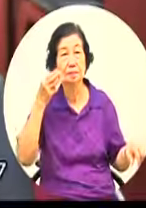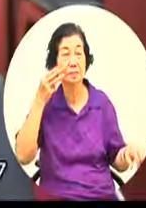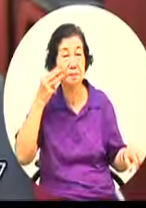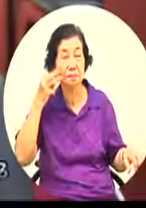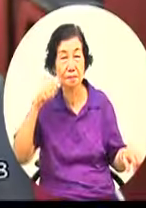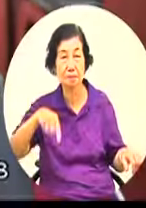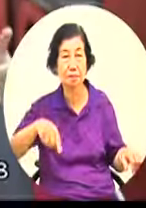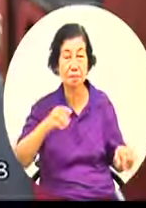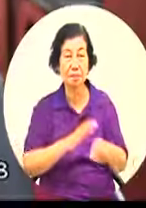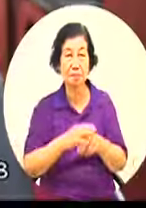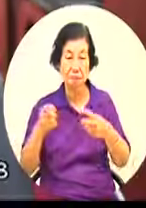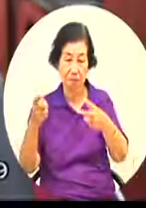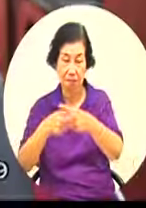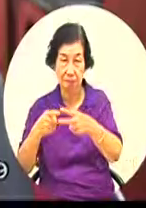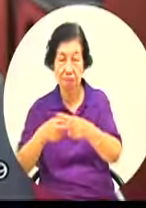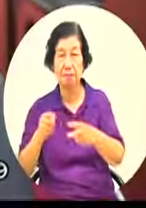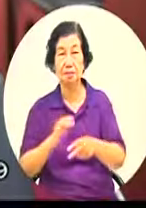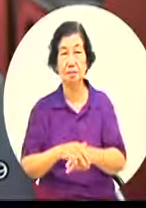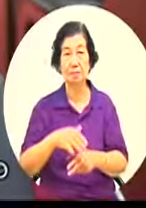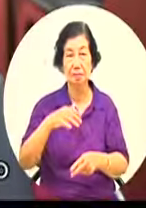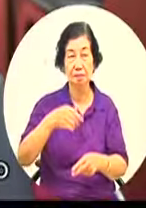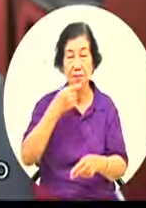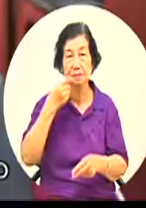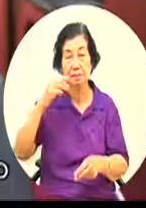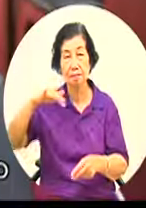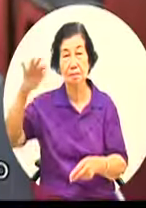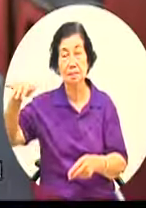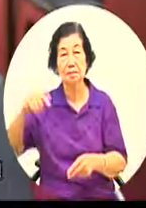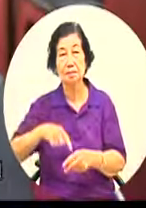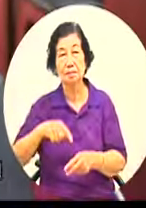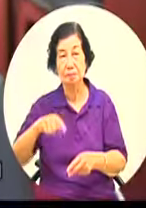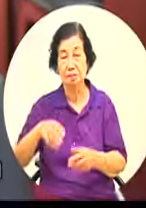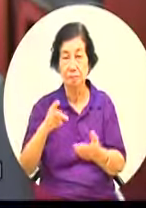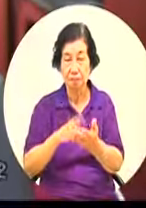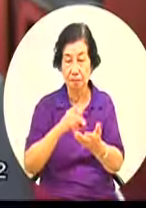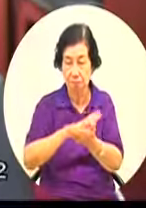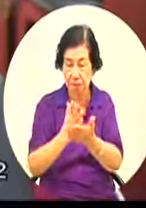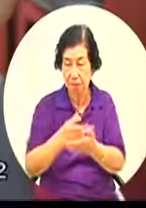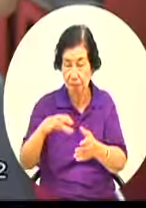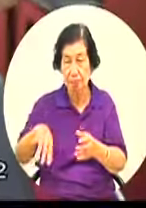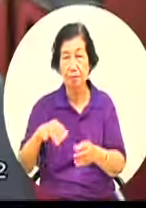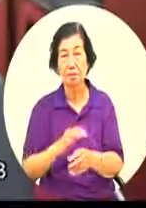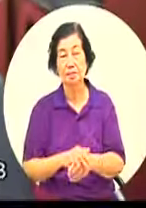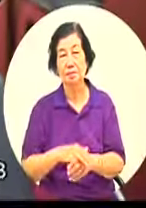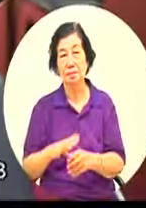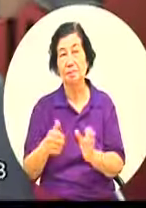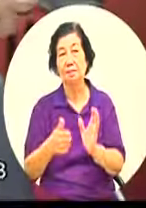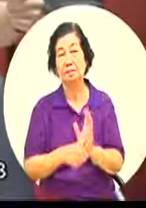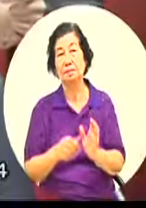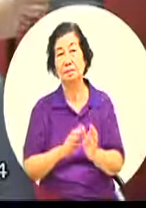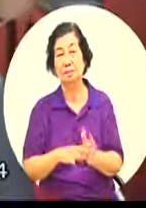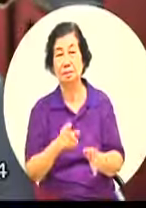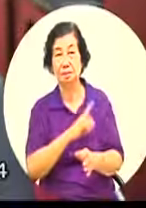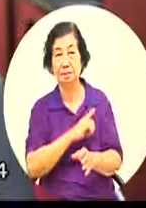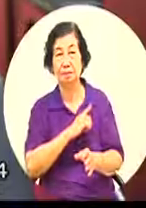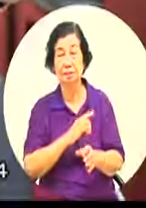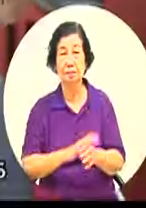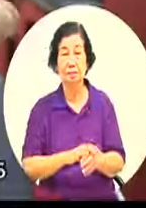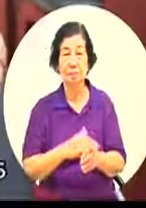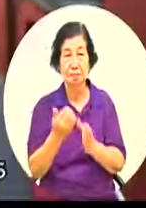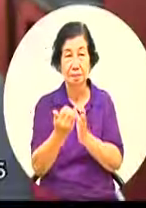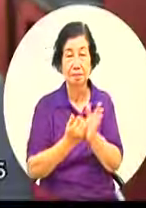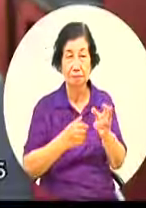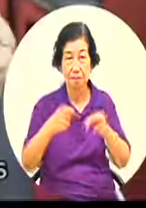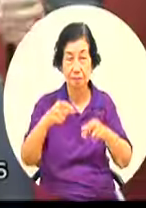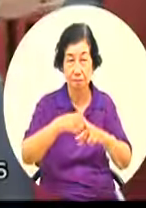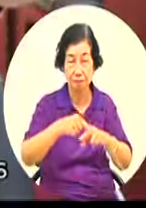书馆，这名在咱家己好啦，啊所以我说是不是，如果前进不要李科勇图书馆啊，刷来